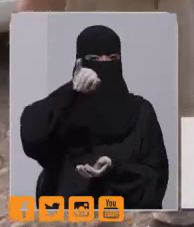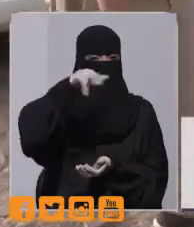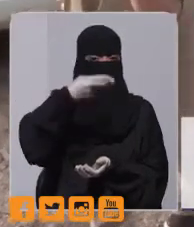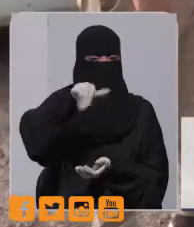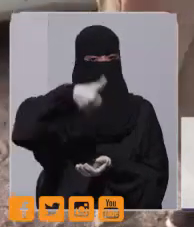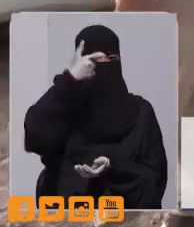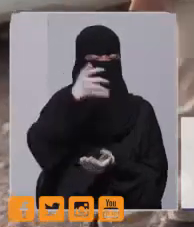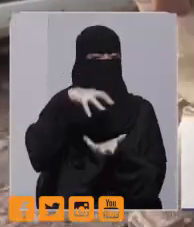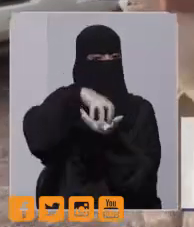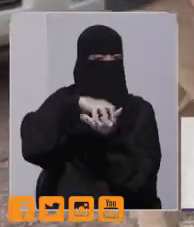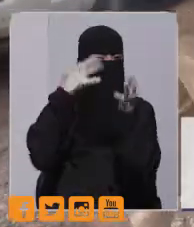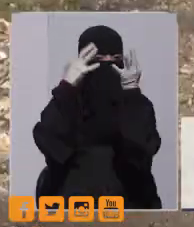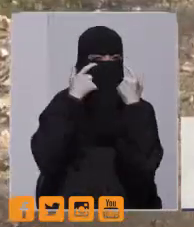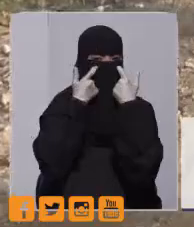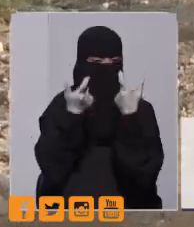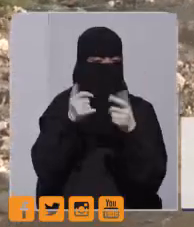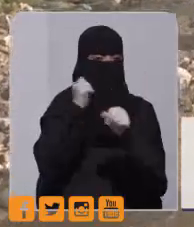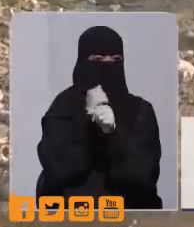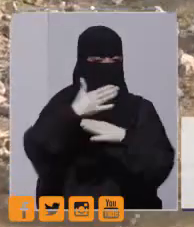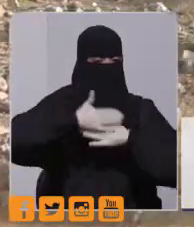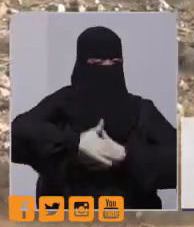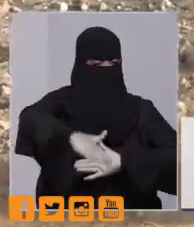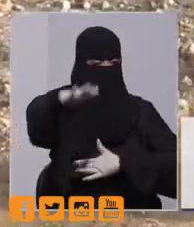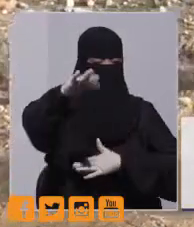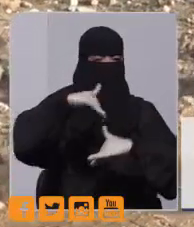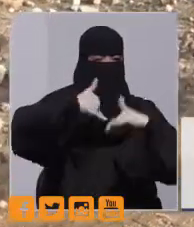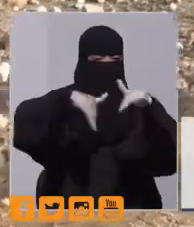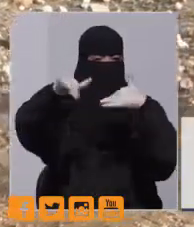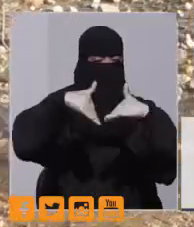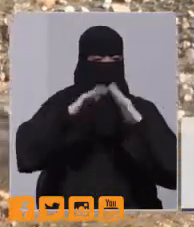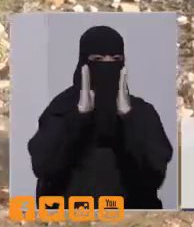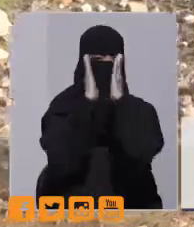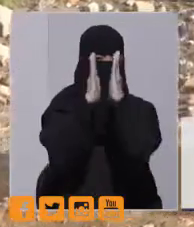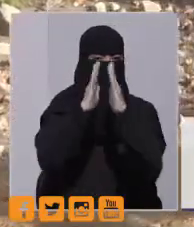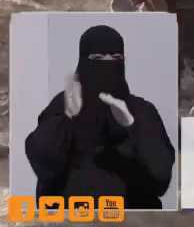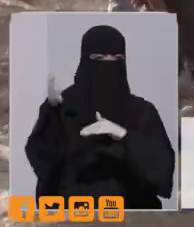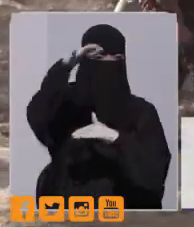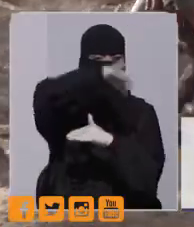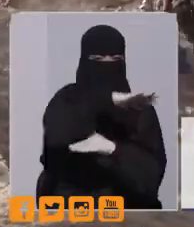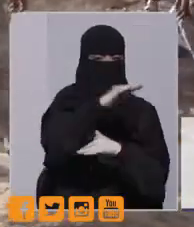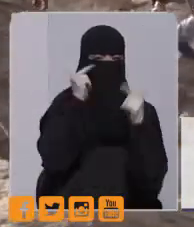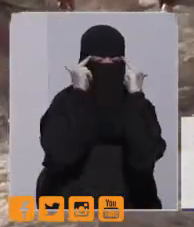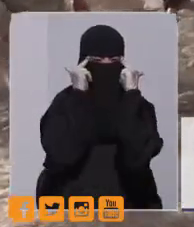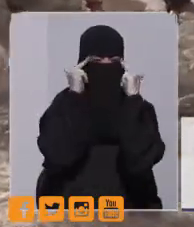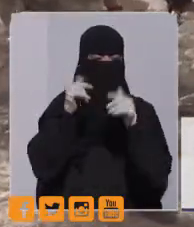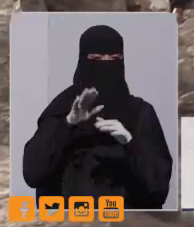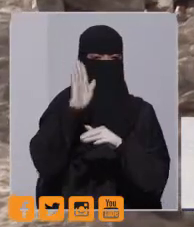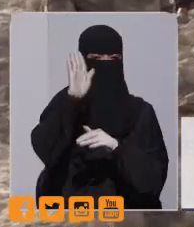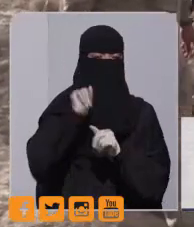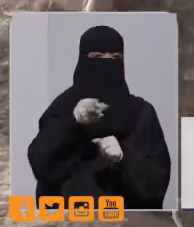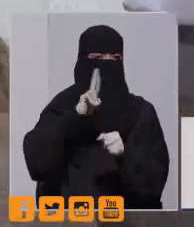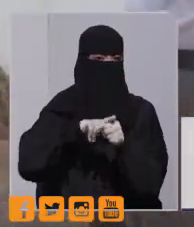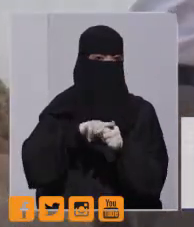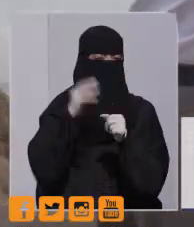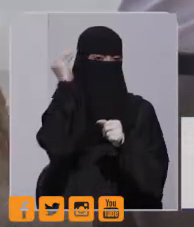وما سيلحقها من انجاز استفلته من مفرق باجعمان باتجاه الجسر الصيني بديس المكلا اضافه الى